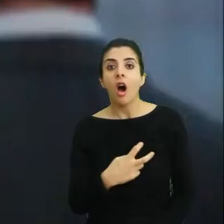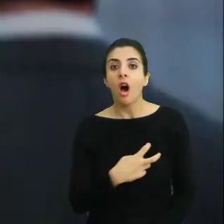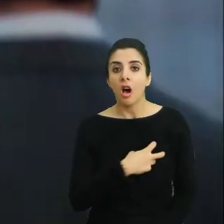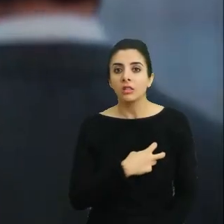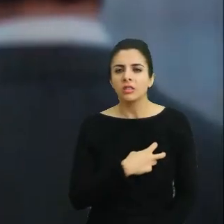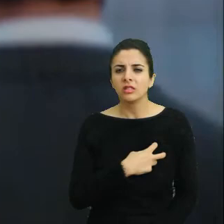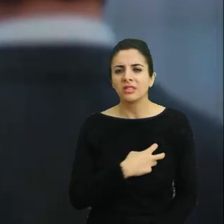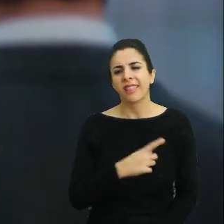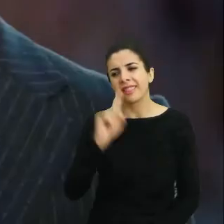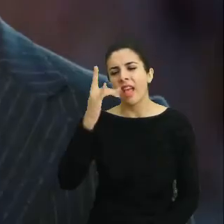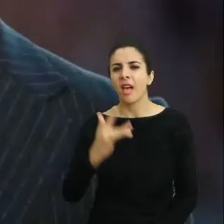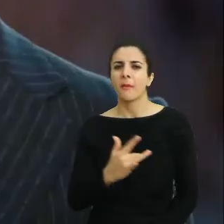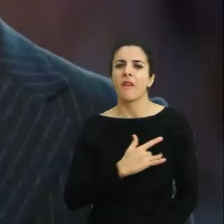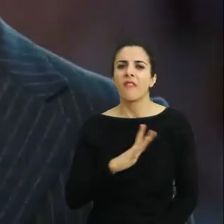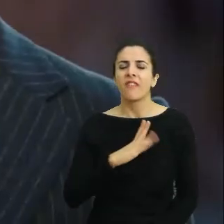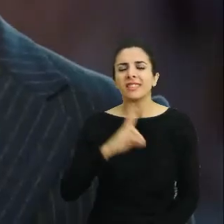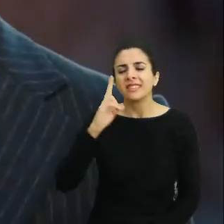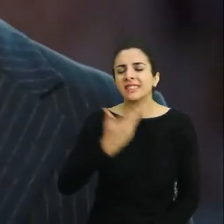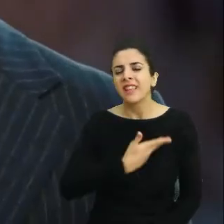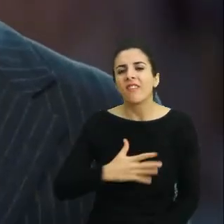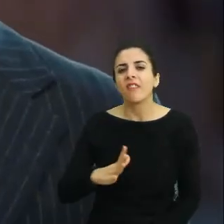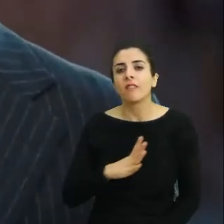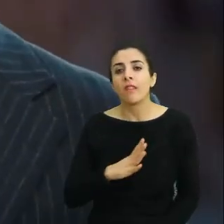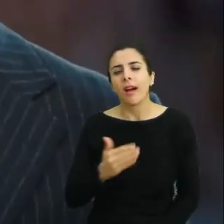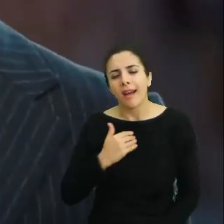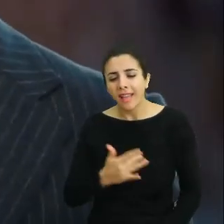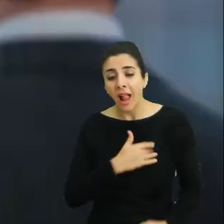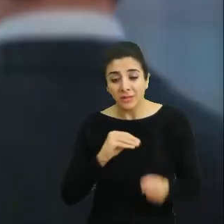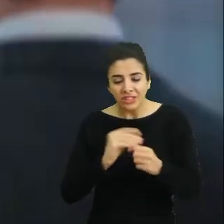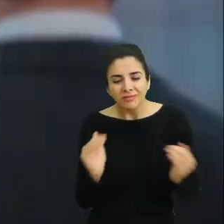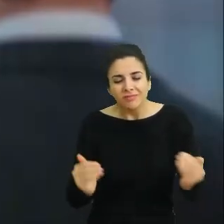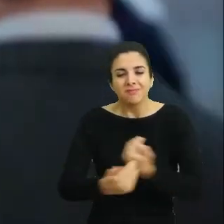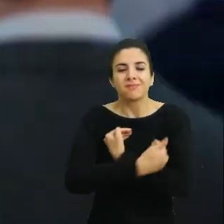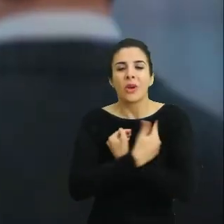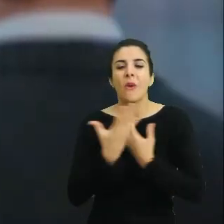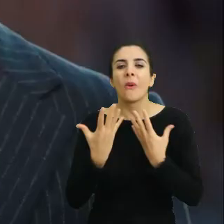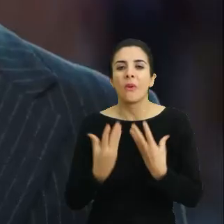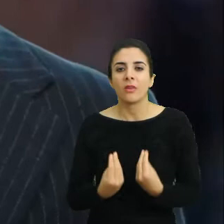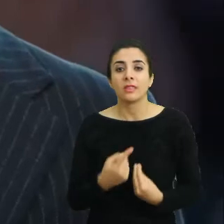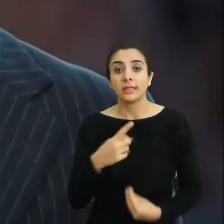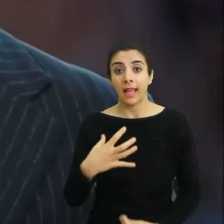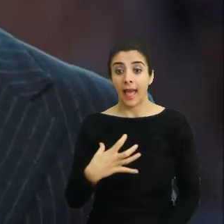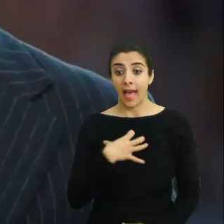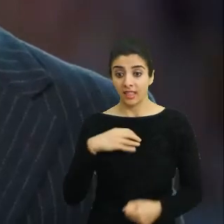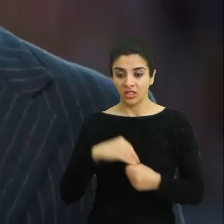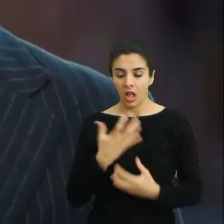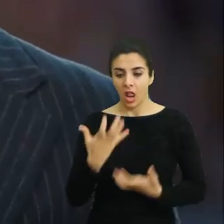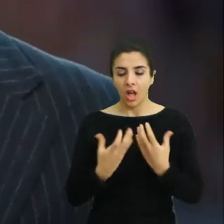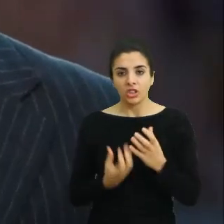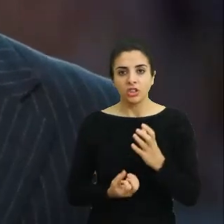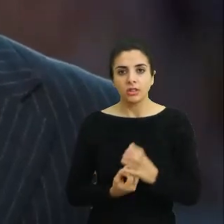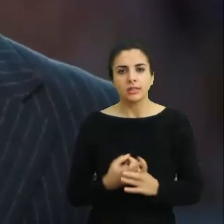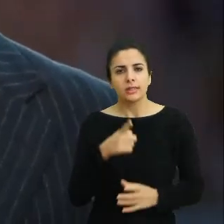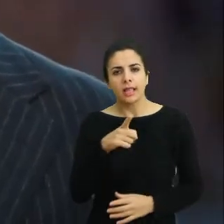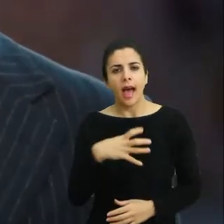sade merhamettir. Sade şefkattir. Sarar sarmalar yüreğini. Seni seninle yakar.